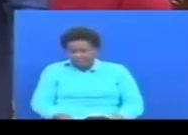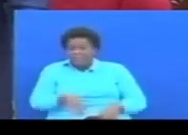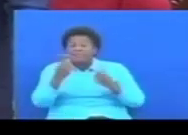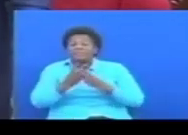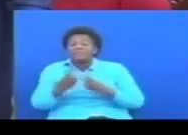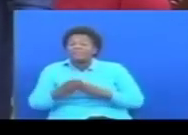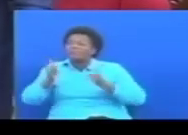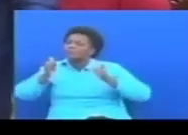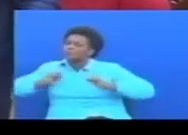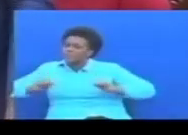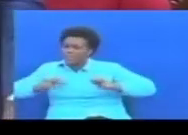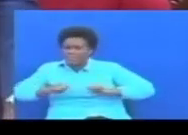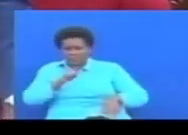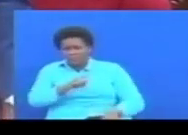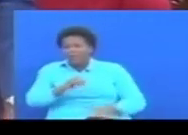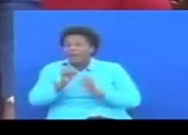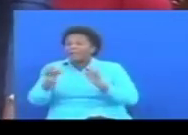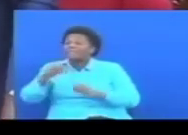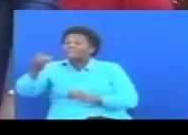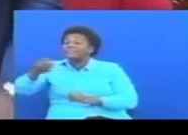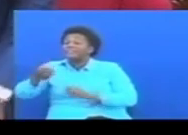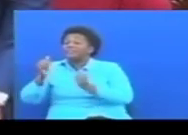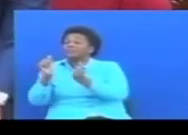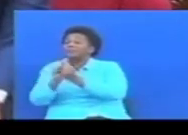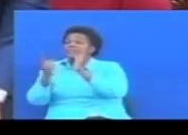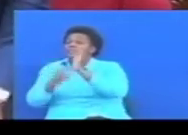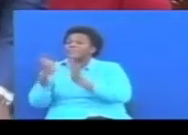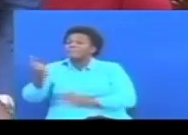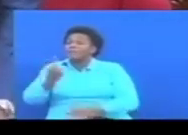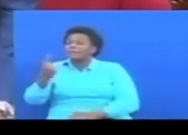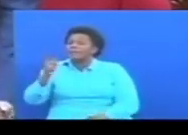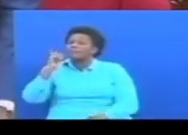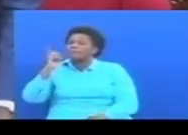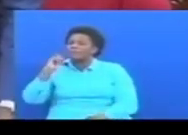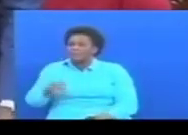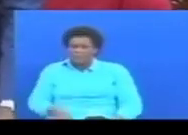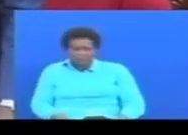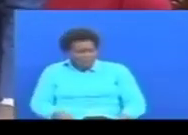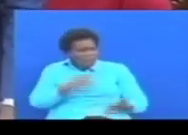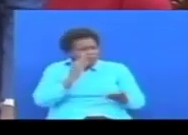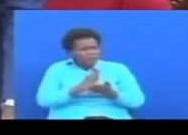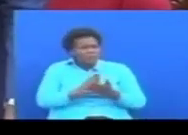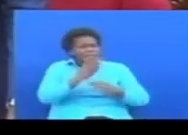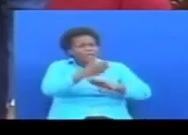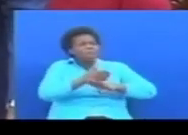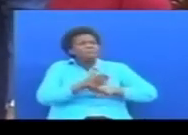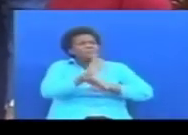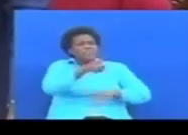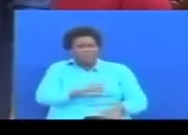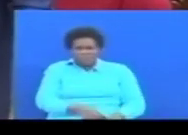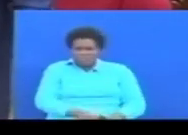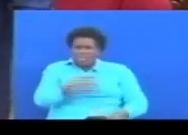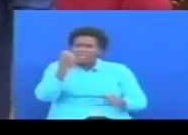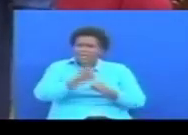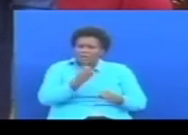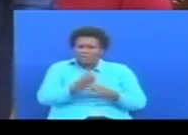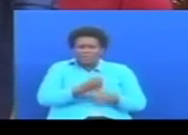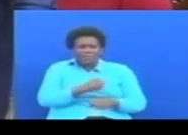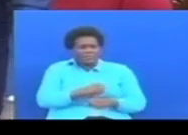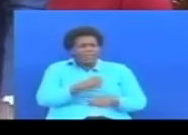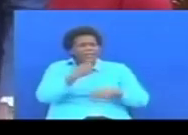vina umeme. Swali langu la kwanza, mkandarasi kweli State Grid yuko kule site na kwa muda mrefu ameonekana kuchimba mashimo